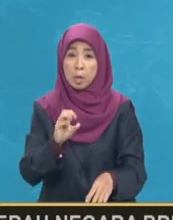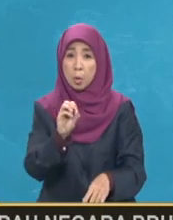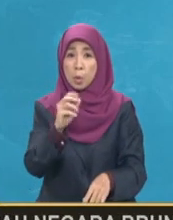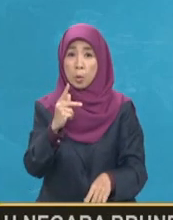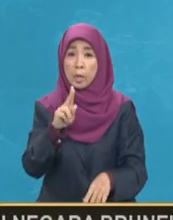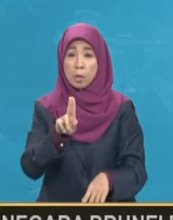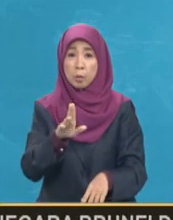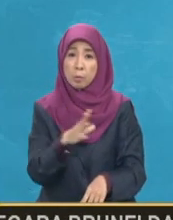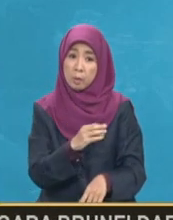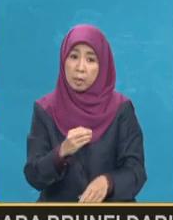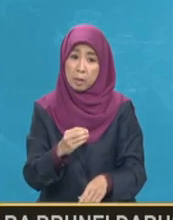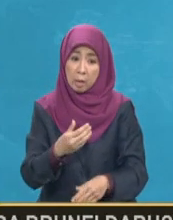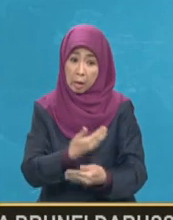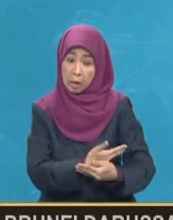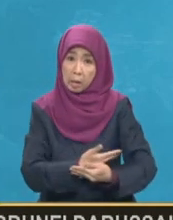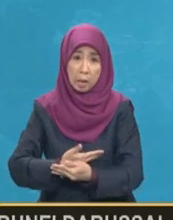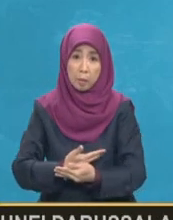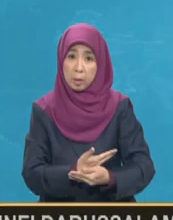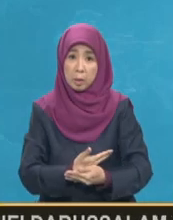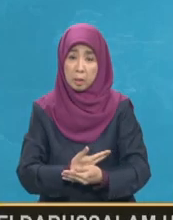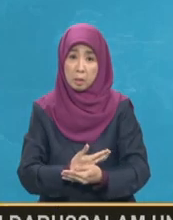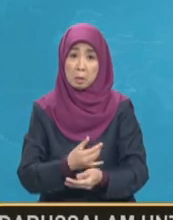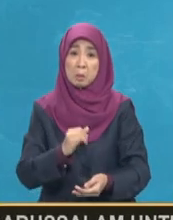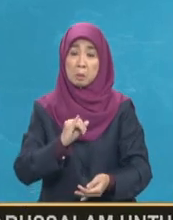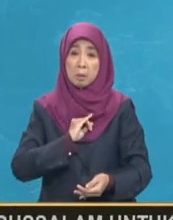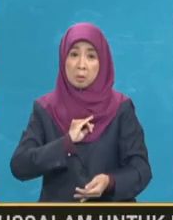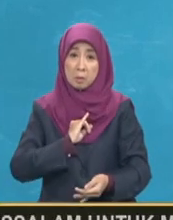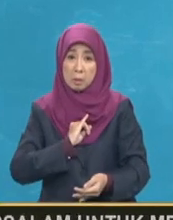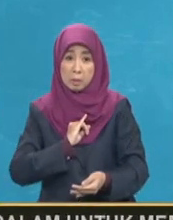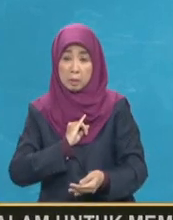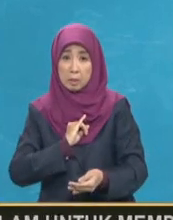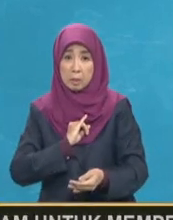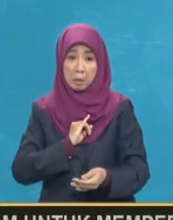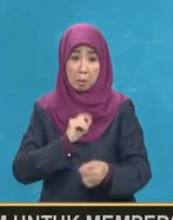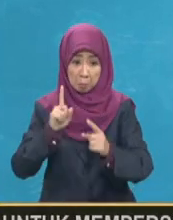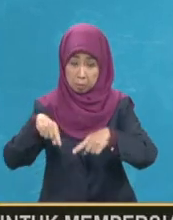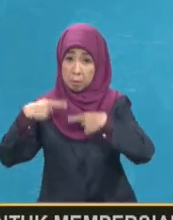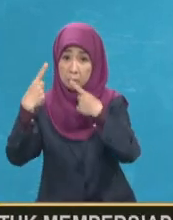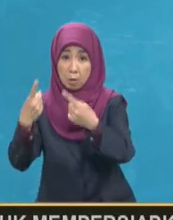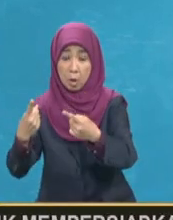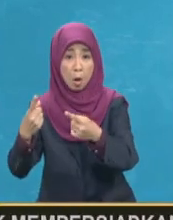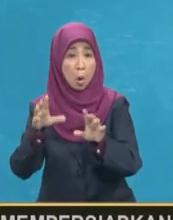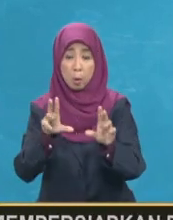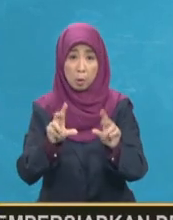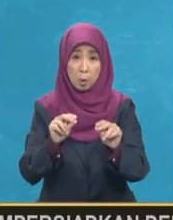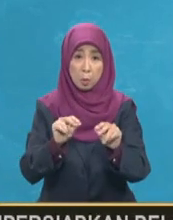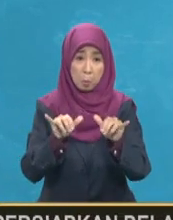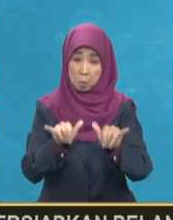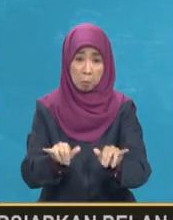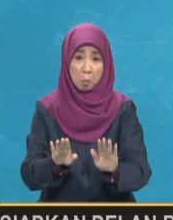dan anak-anak dan med Hai bersendirian semua saoda berpergian